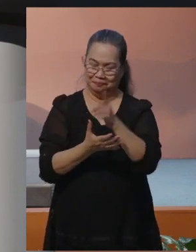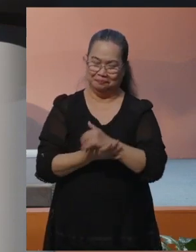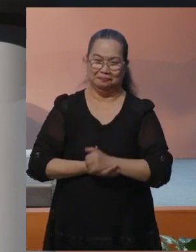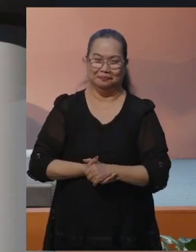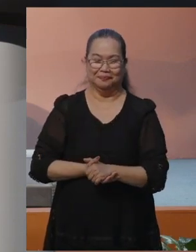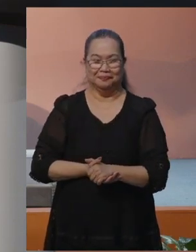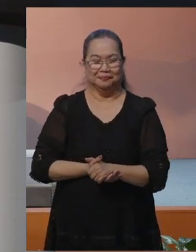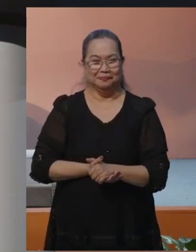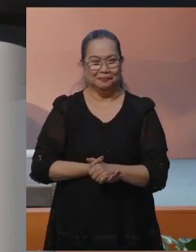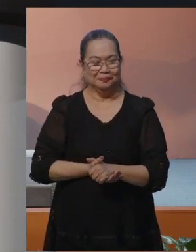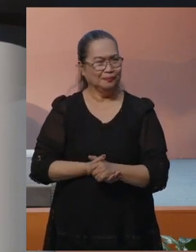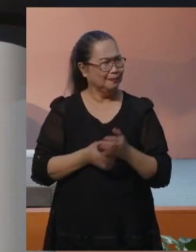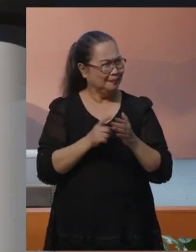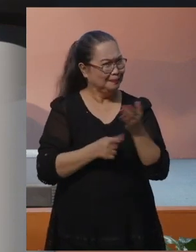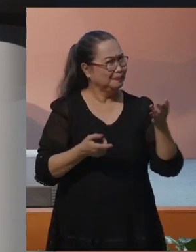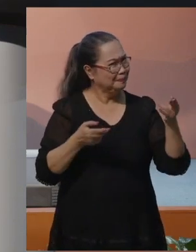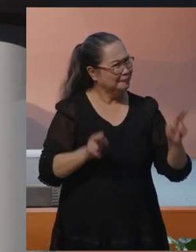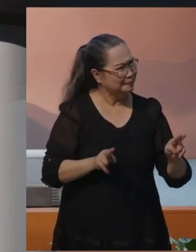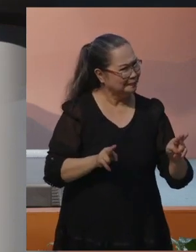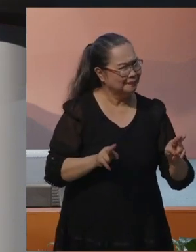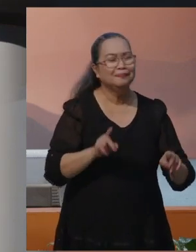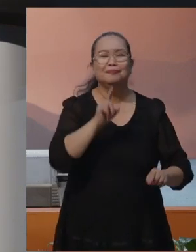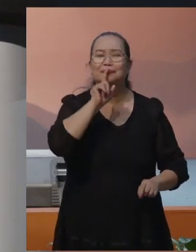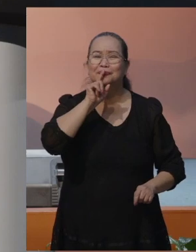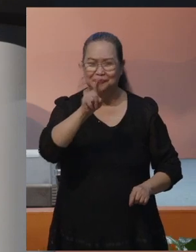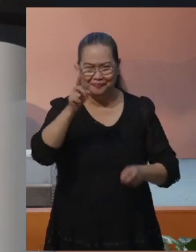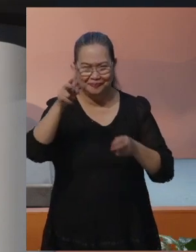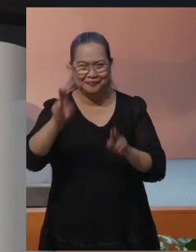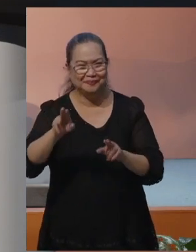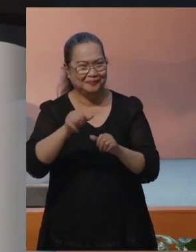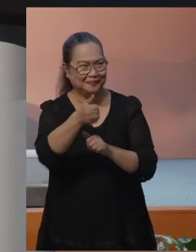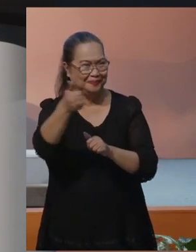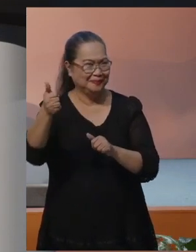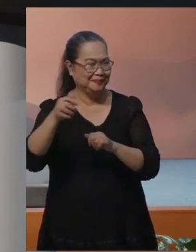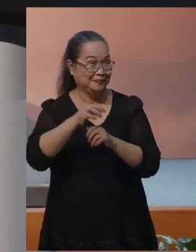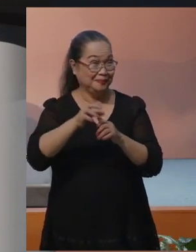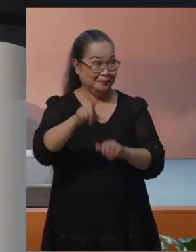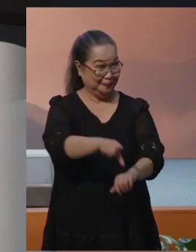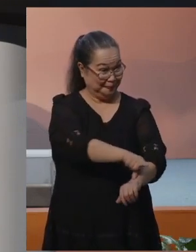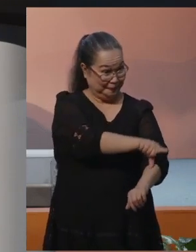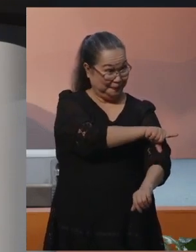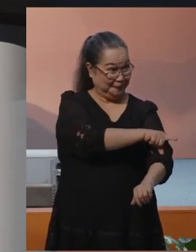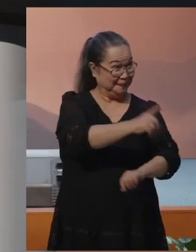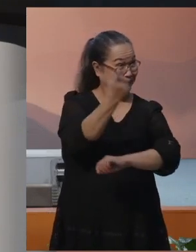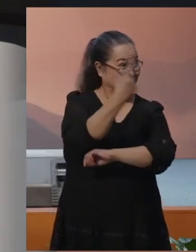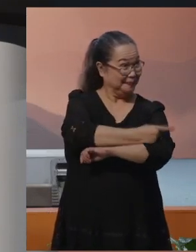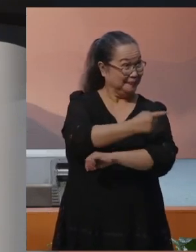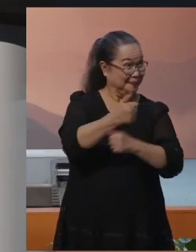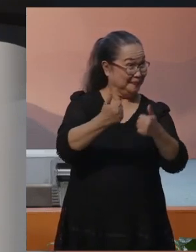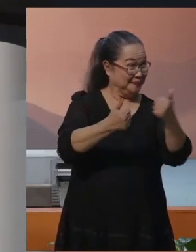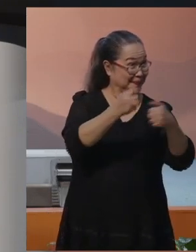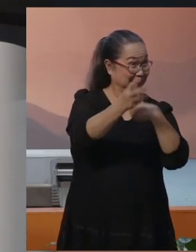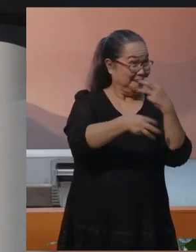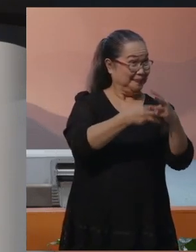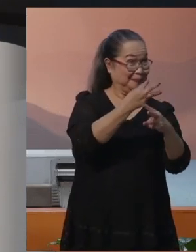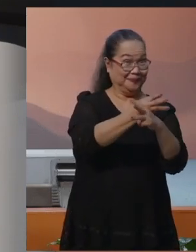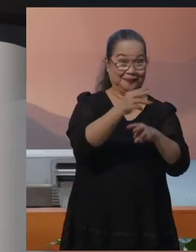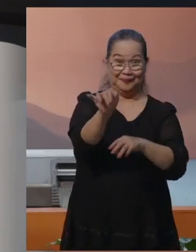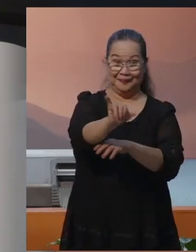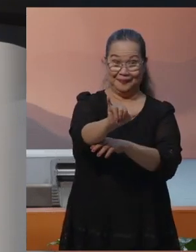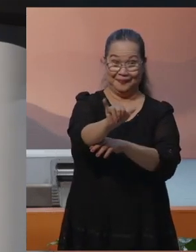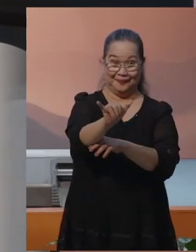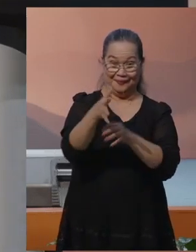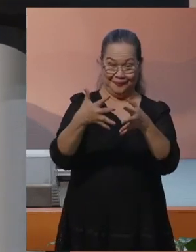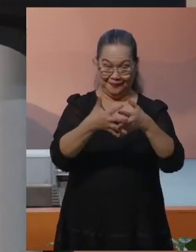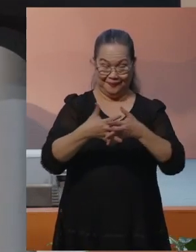So, nangyari sa ibang lugar. Yung iba may long day, Yung ibang parts of the world, katulad ng